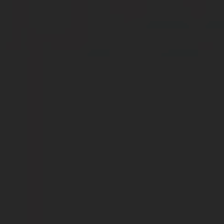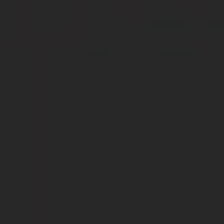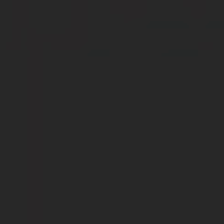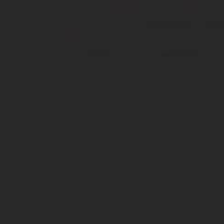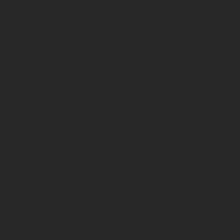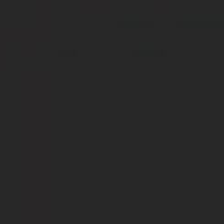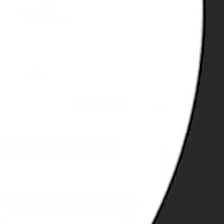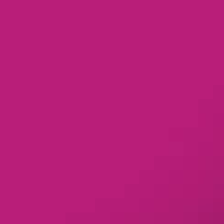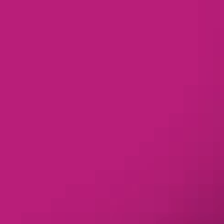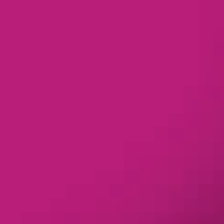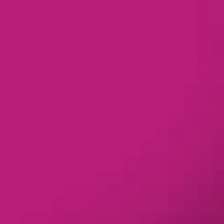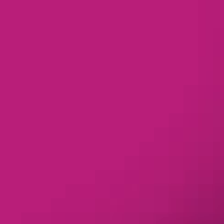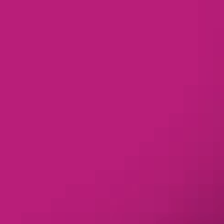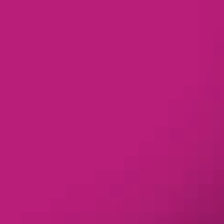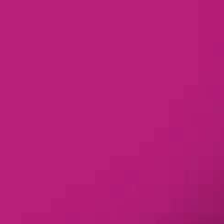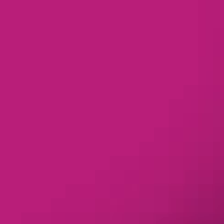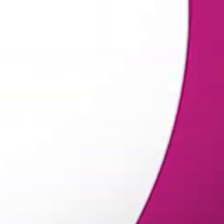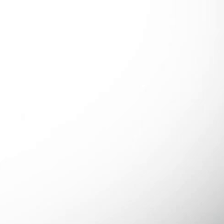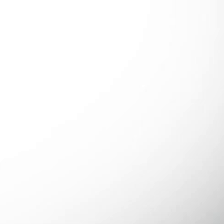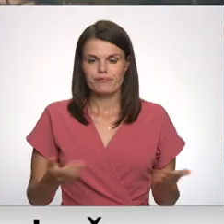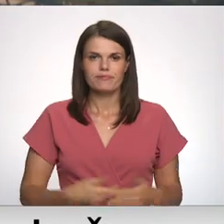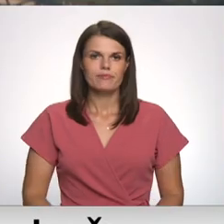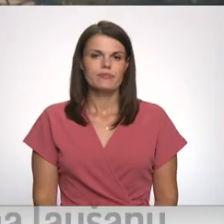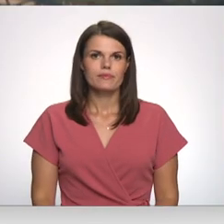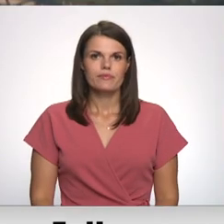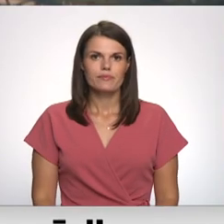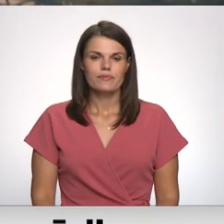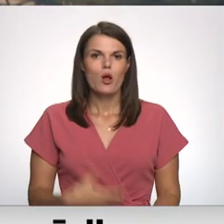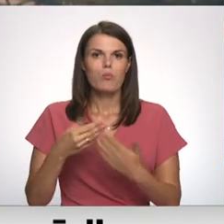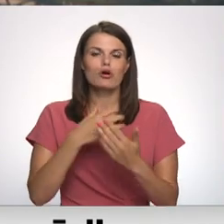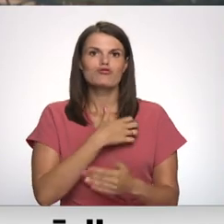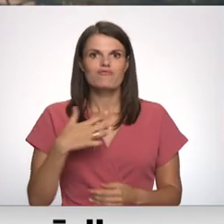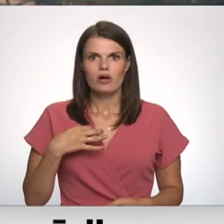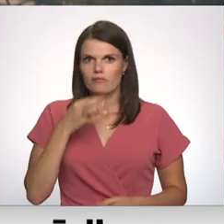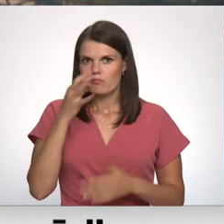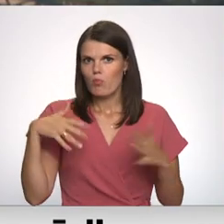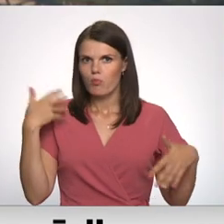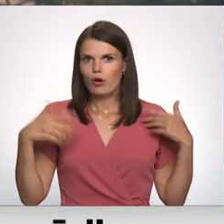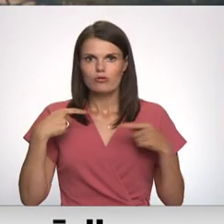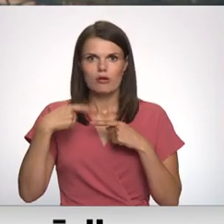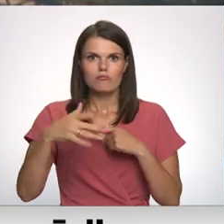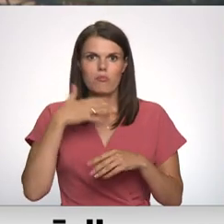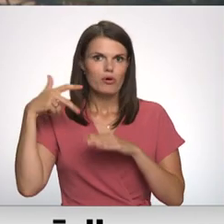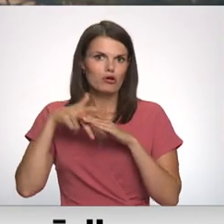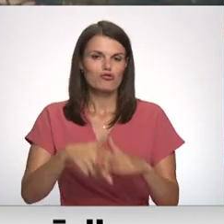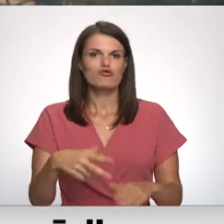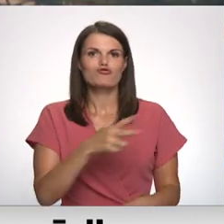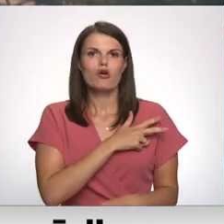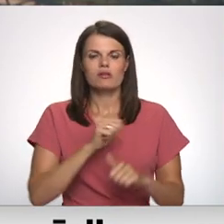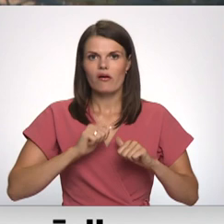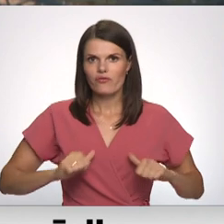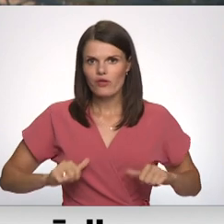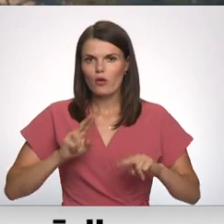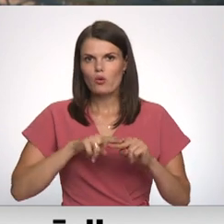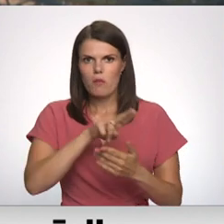Re! Viss ēters ir te! Pašvaldības pauž bāžas par gaidāmo pārslodzi sociālajos dienestos